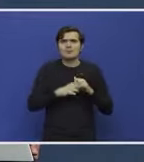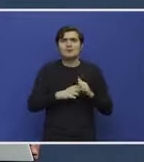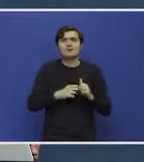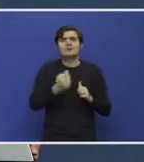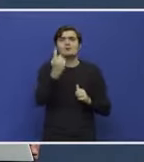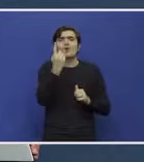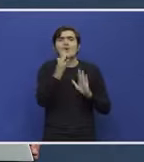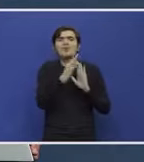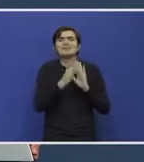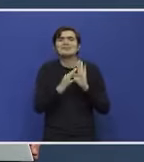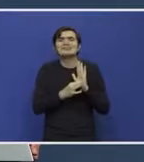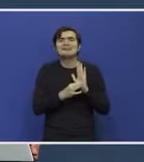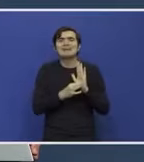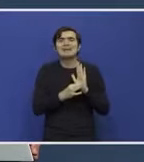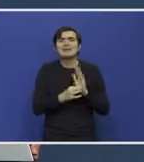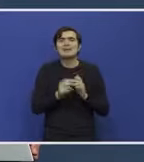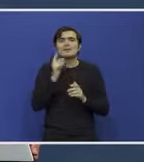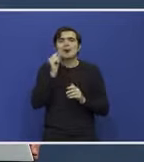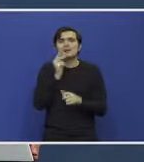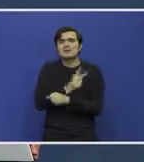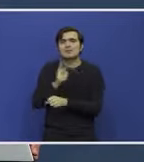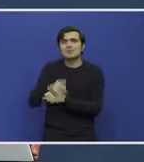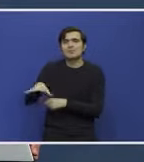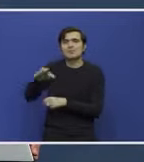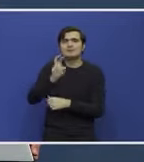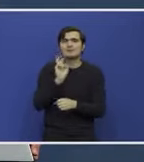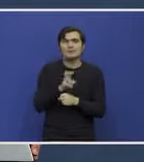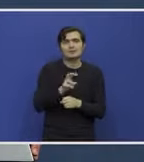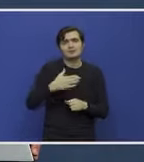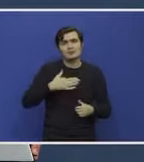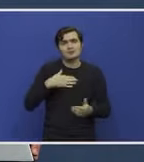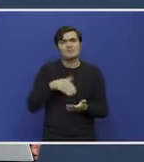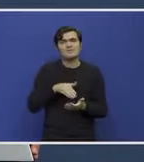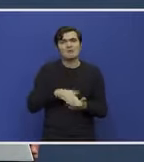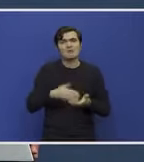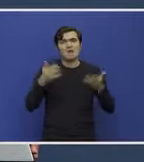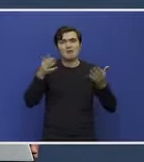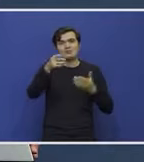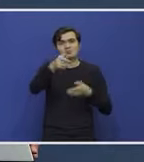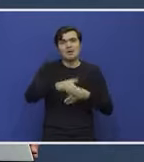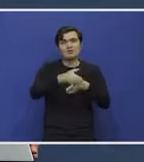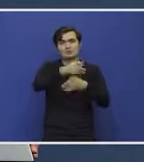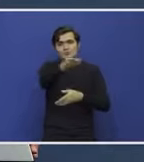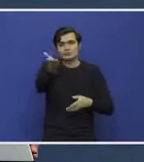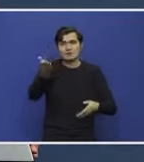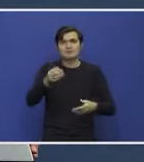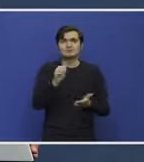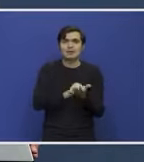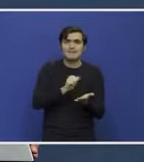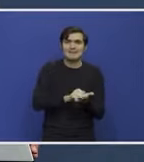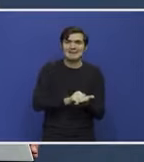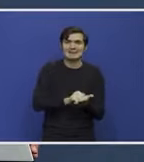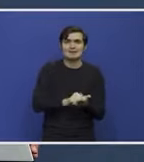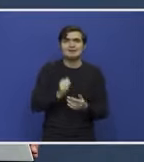condiție. Participanții, populația, și aici avem mare nevoie de ajutorul dumneavoastră, de ajutorul mass media,